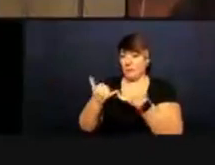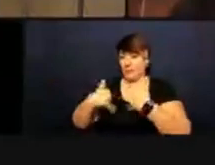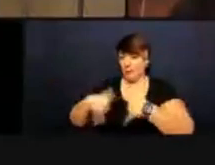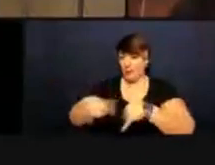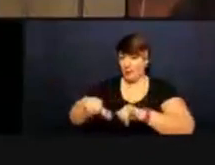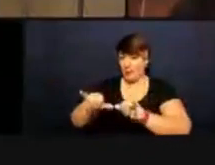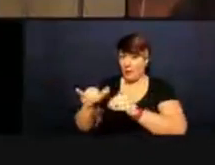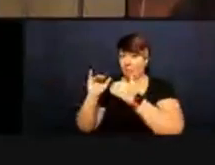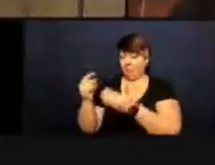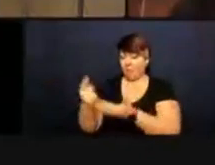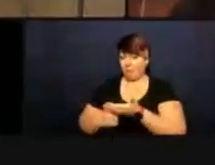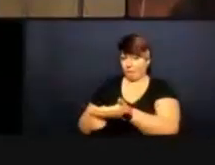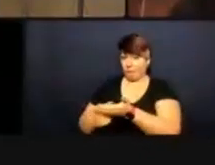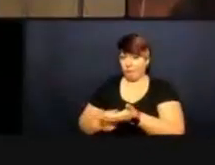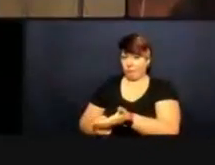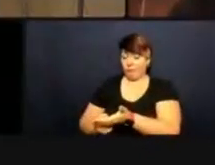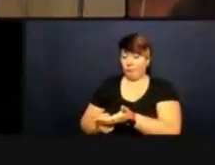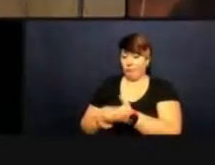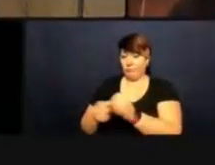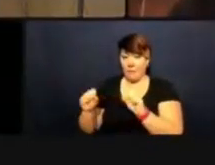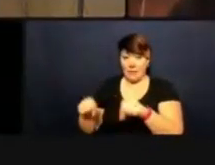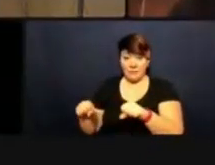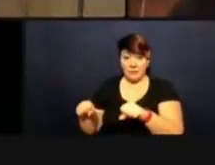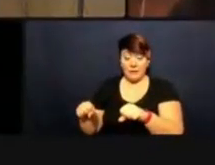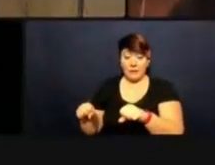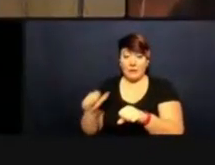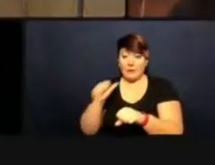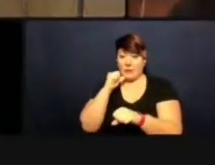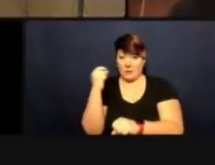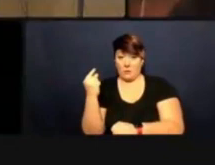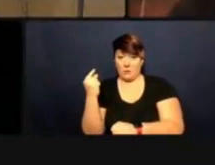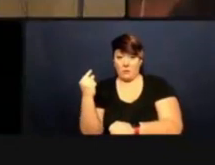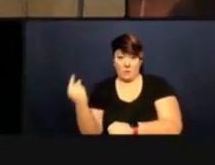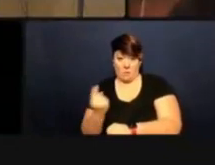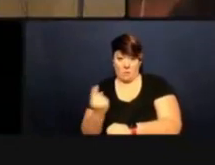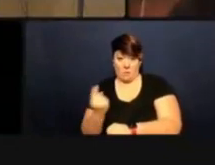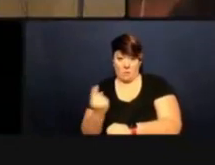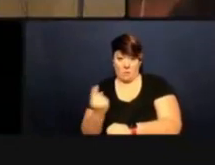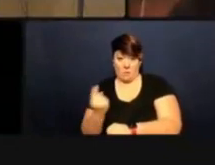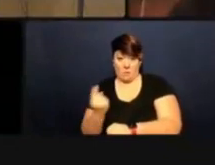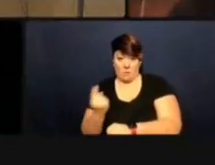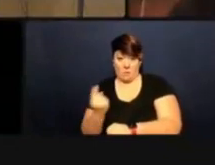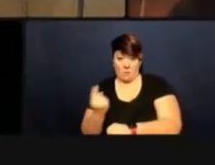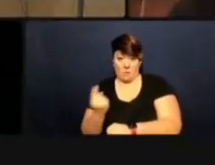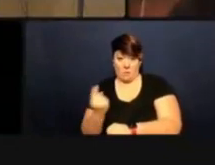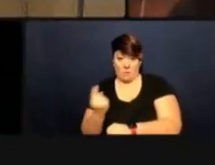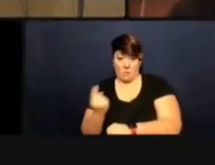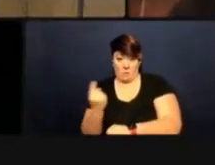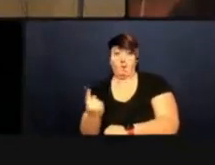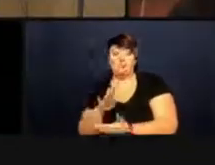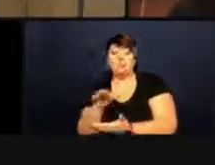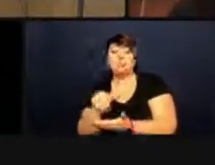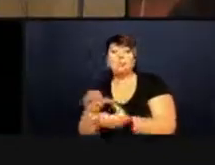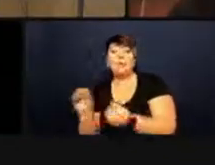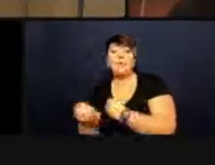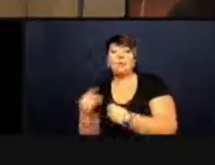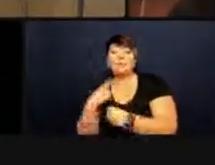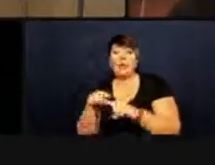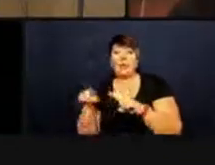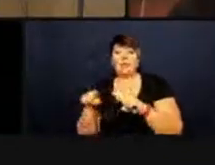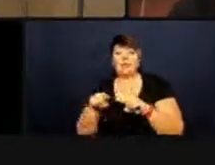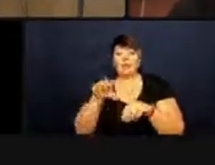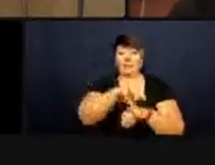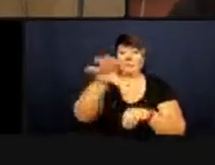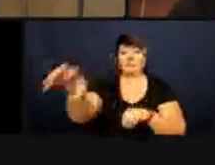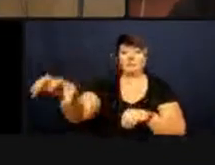ofisi za ziada, ofisi kuu za ziada, ili tusiwe tu na ofisi moja lakini tuwe